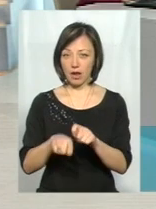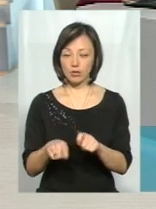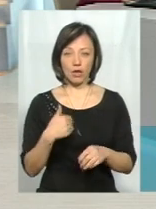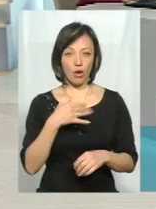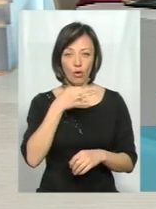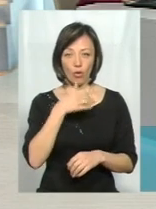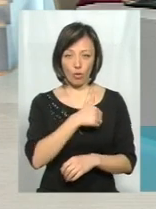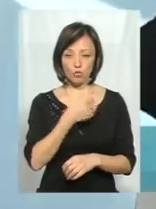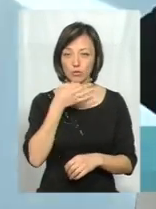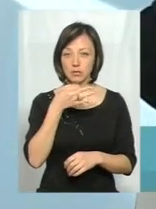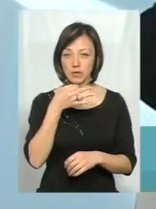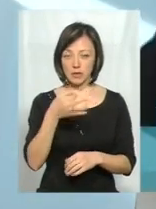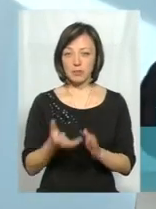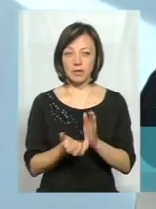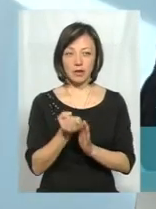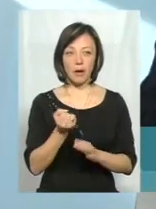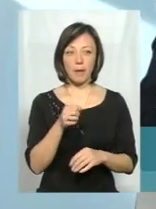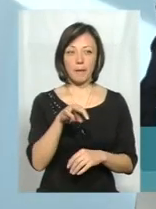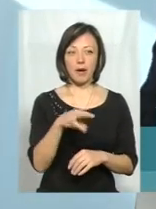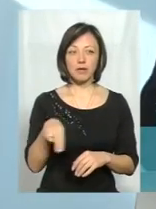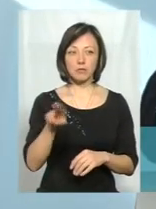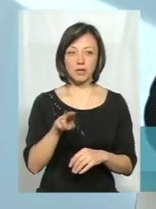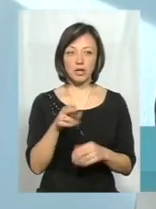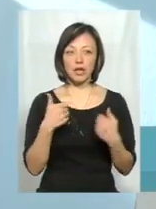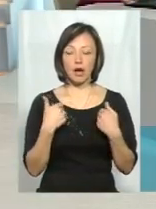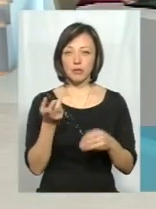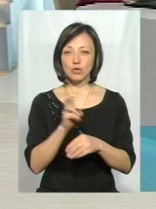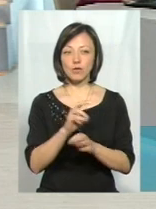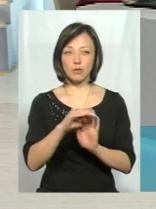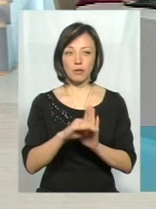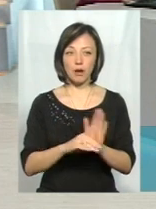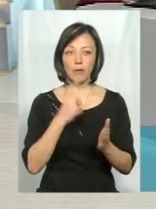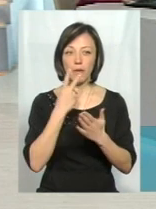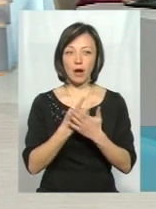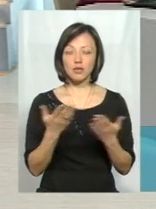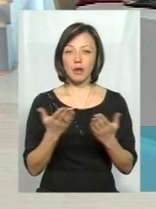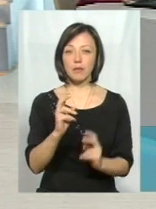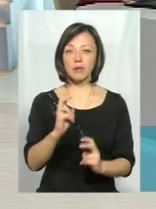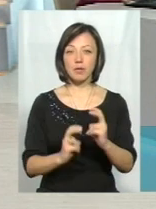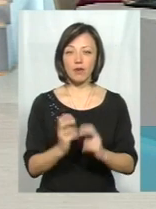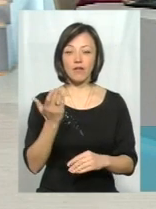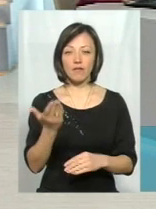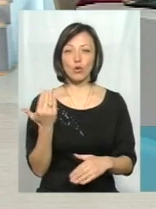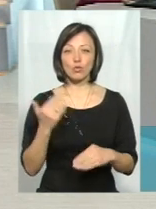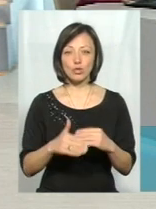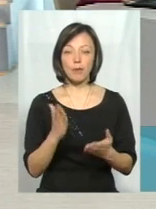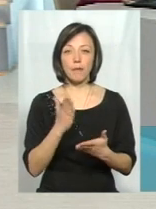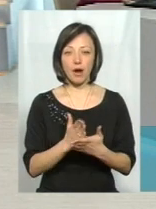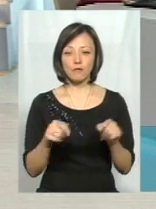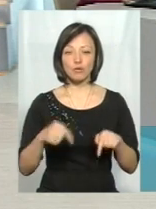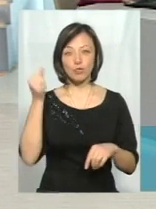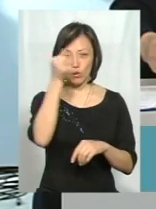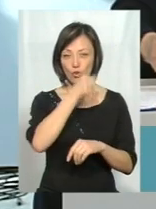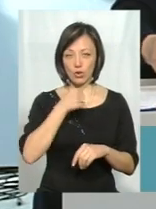хочу підтримати Дмитровича. Я йшов на передачу, я бачу, в яких підприємствах ви вже маєте в цьому